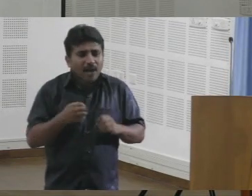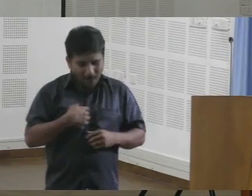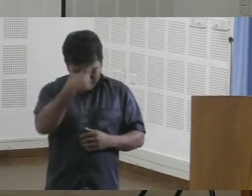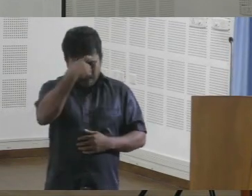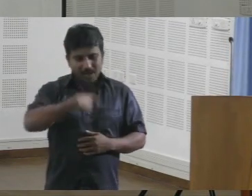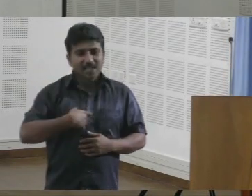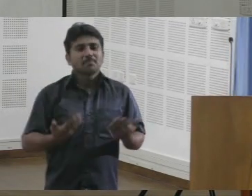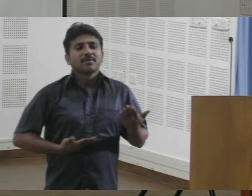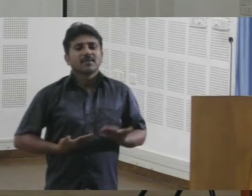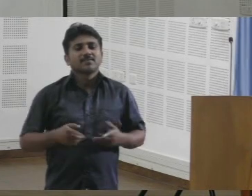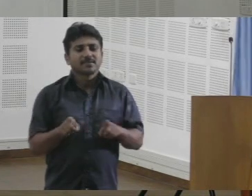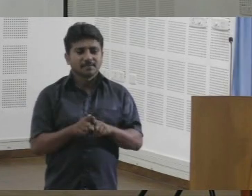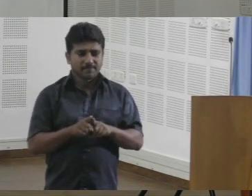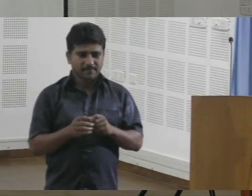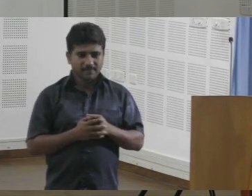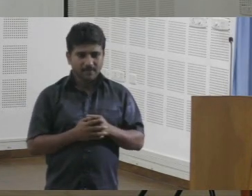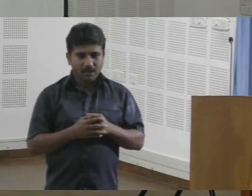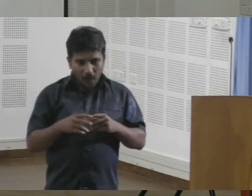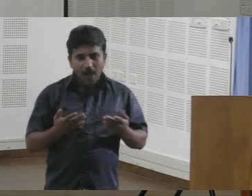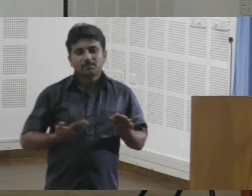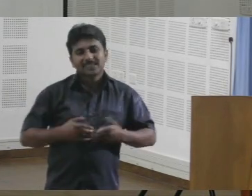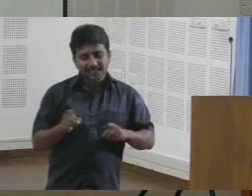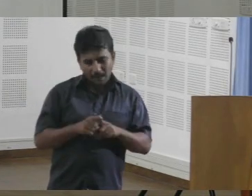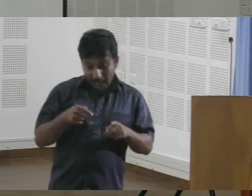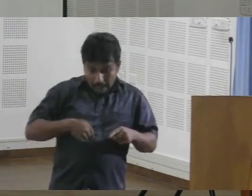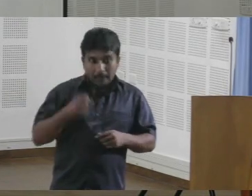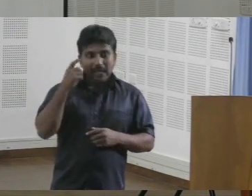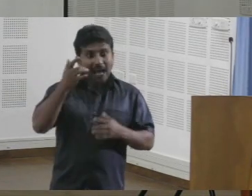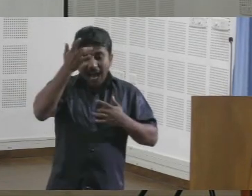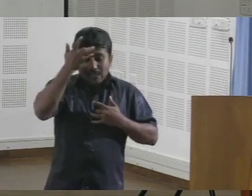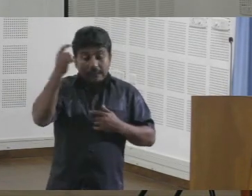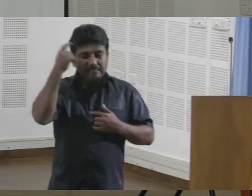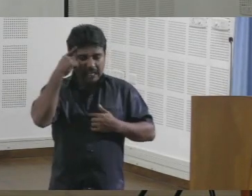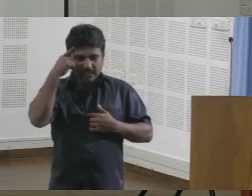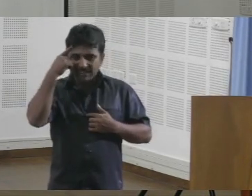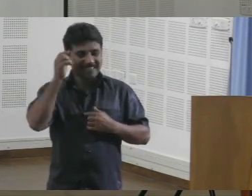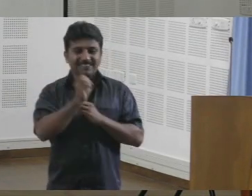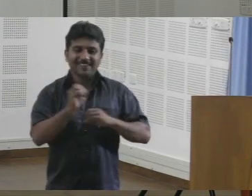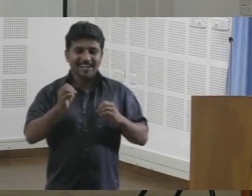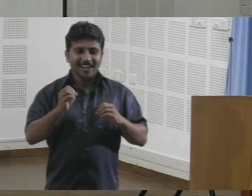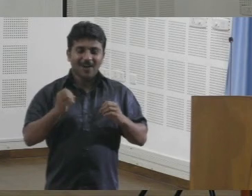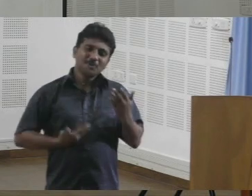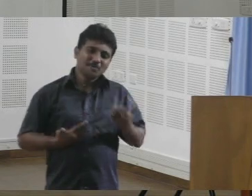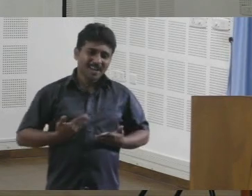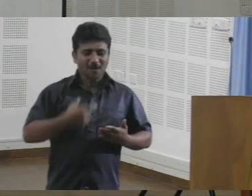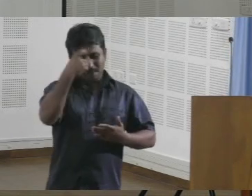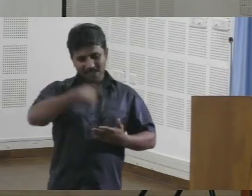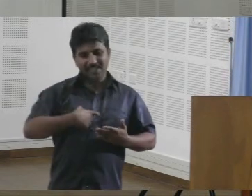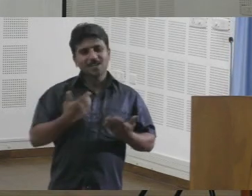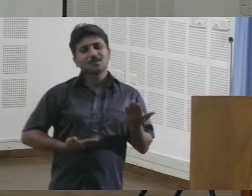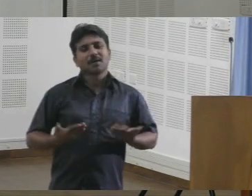അത് ഞങ്ങളെ ഒരുപാട് ഹെൽപ്പ് ചെയ്തു. ആദ്യം ഇനീഷ്യൽ സ്റ്റേജസിൽ ഞാനും അത് ക്യൂർ